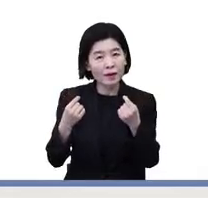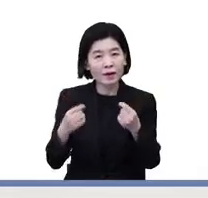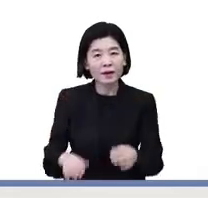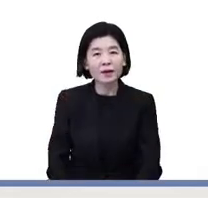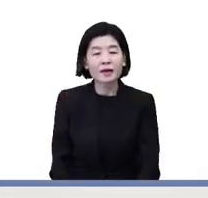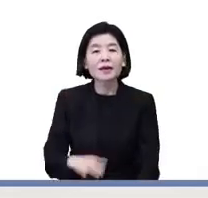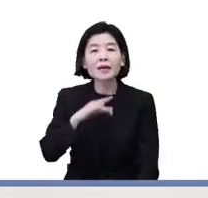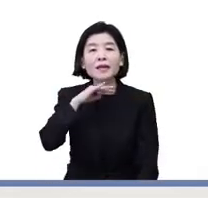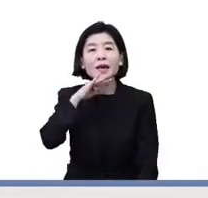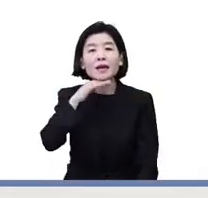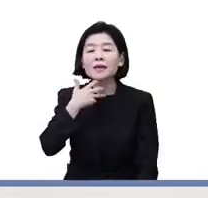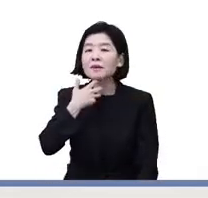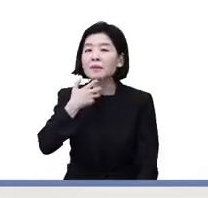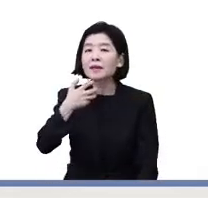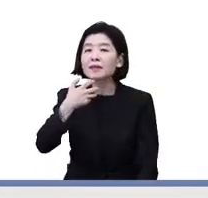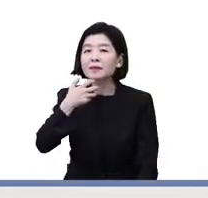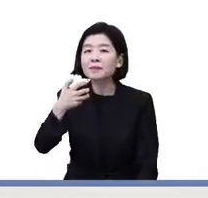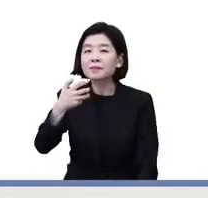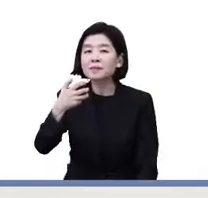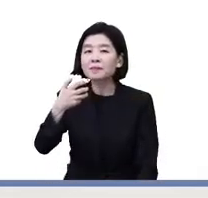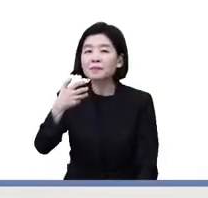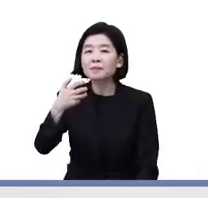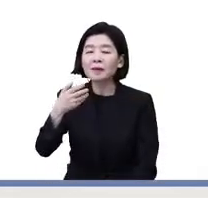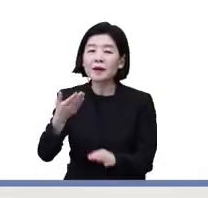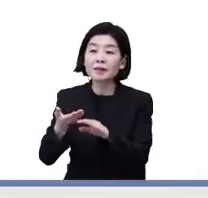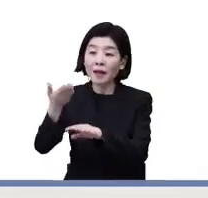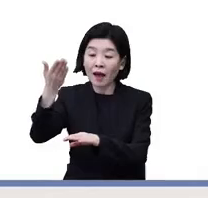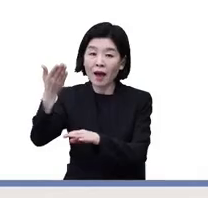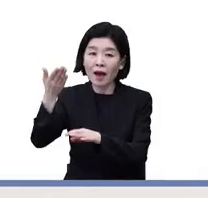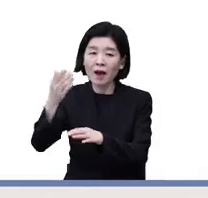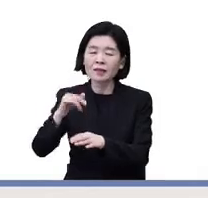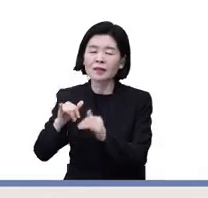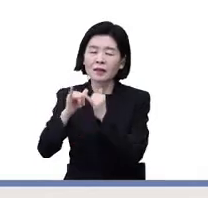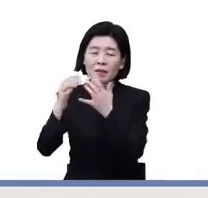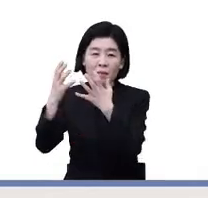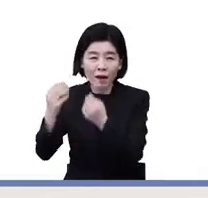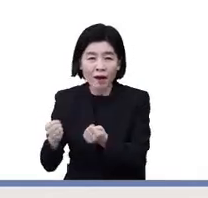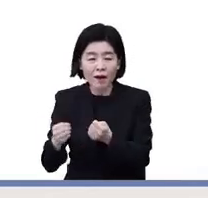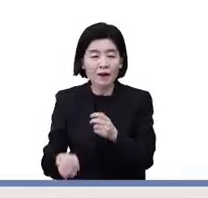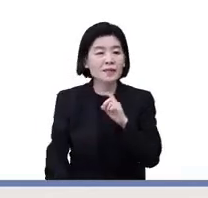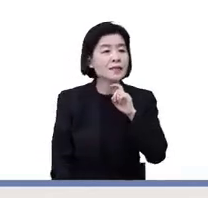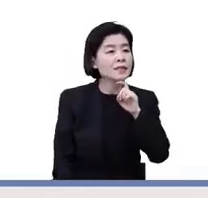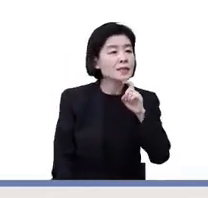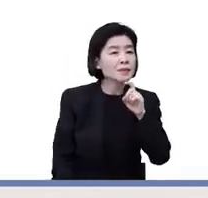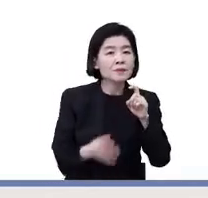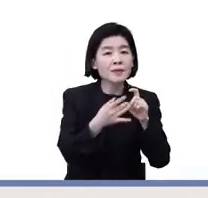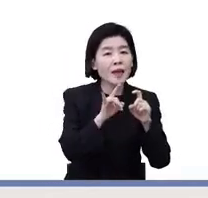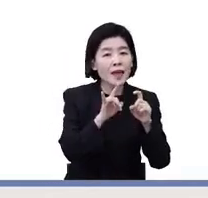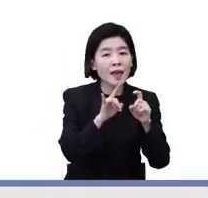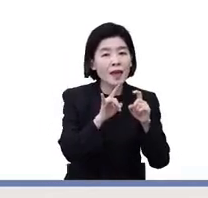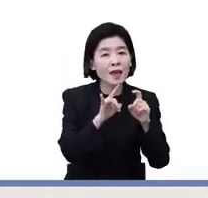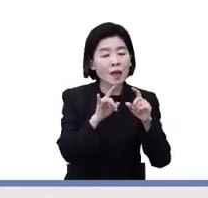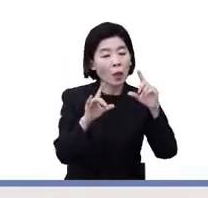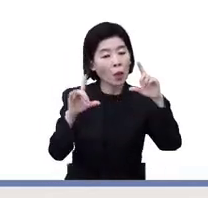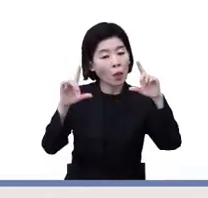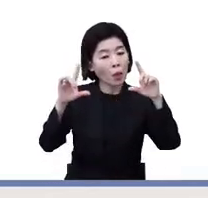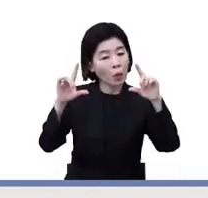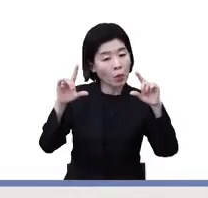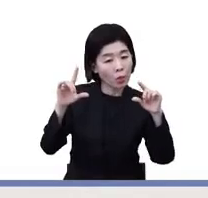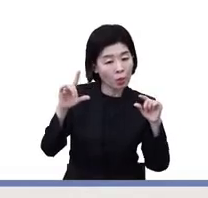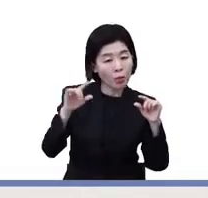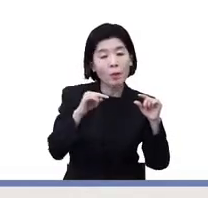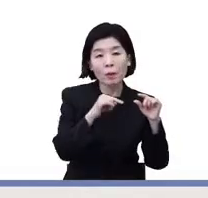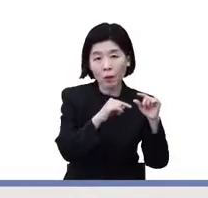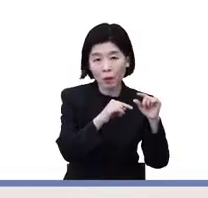보시면은 80대 이상이 가장 높죠. 압도적으로 높고요. 10대에는 그렇게 많지는 않습니다. 다른 연령대에